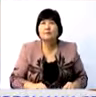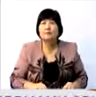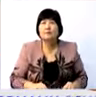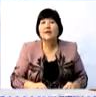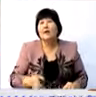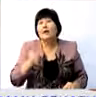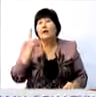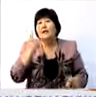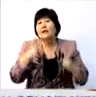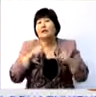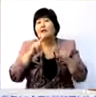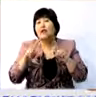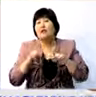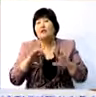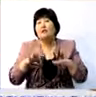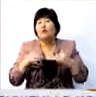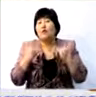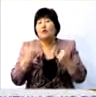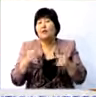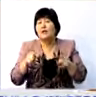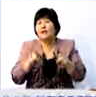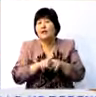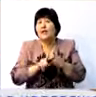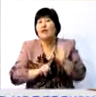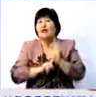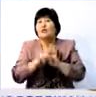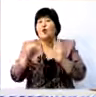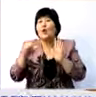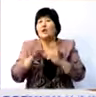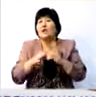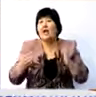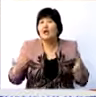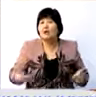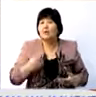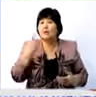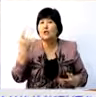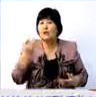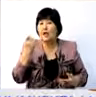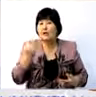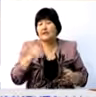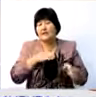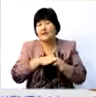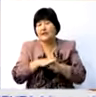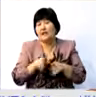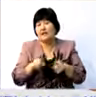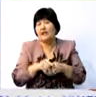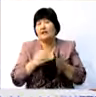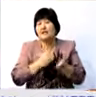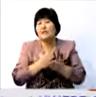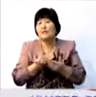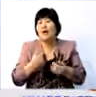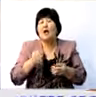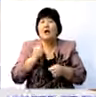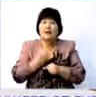Одна из секций форума была посвящена внедрению альтернативных источников энергии в жилищно-коммунальное хозяйство и совершенствованию системы управления